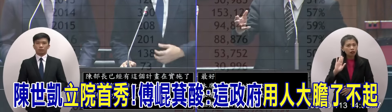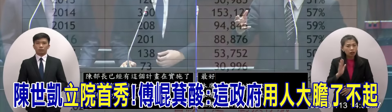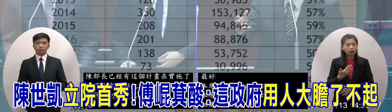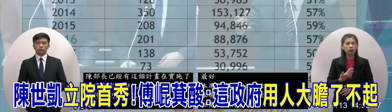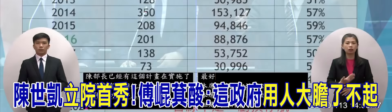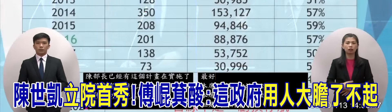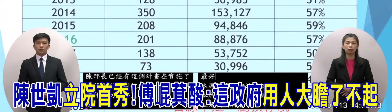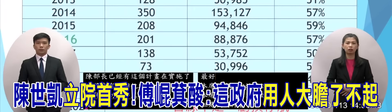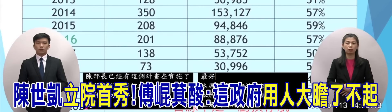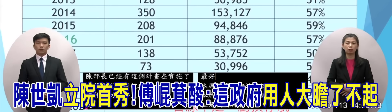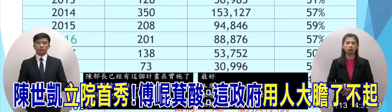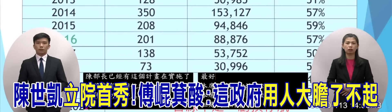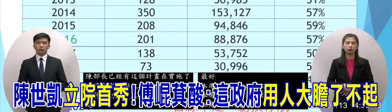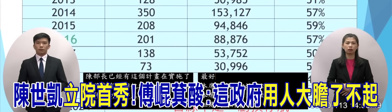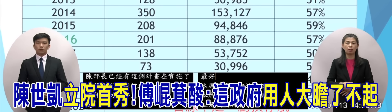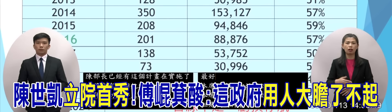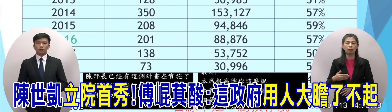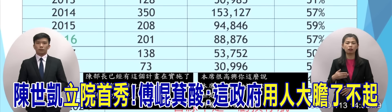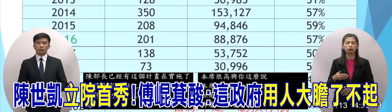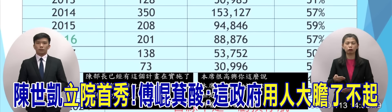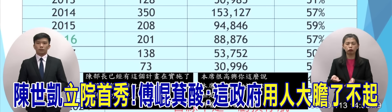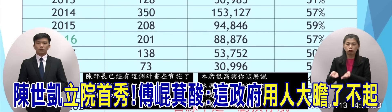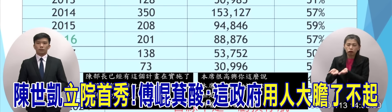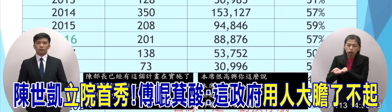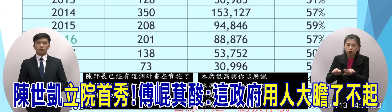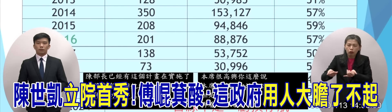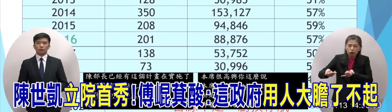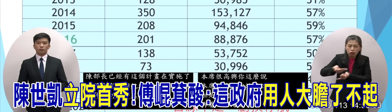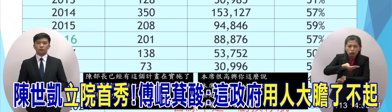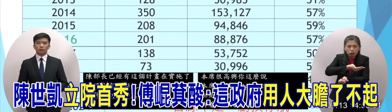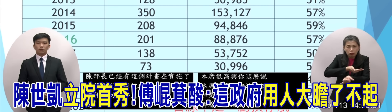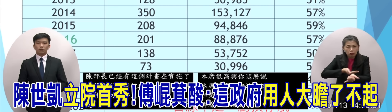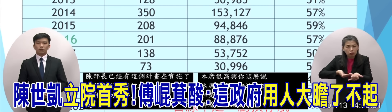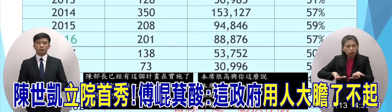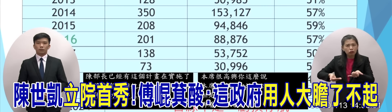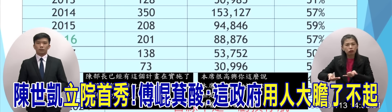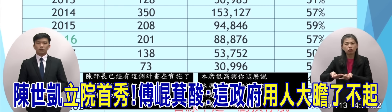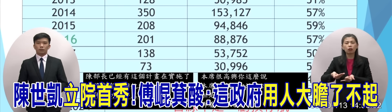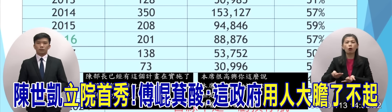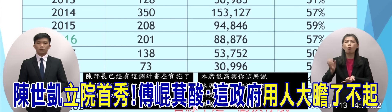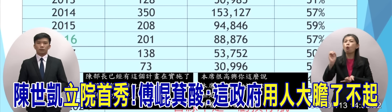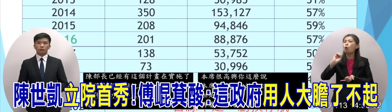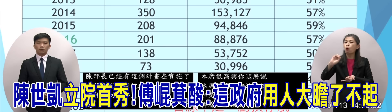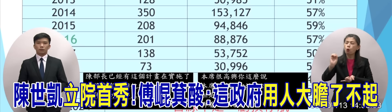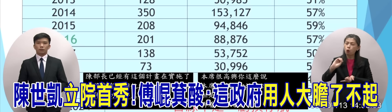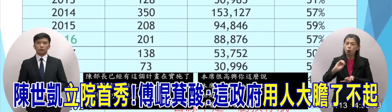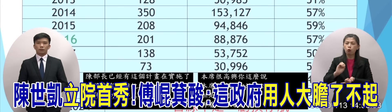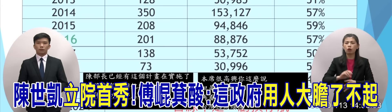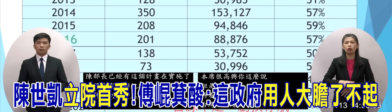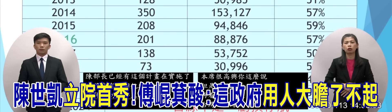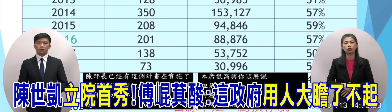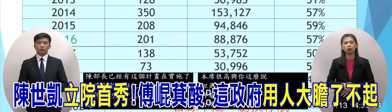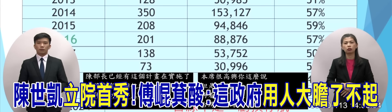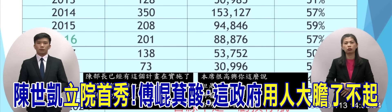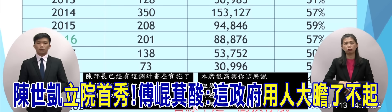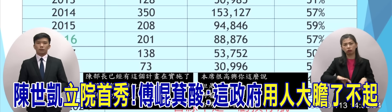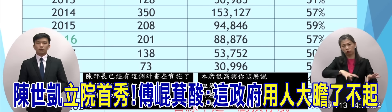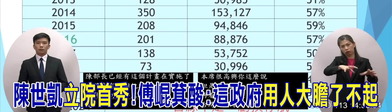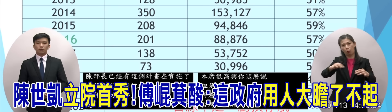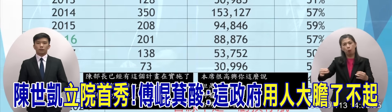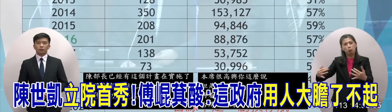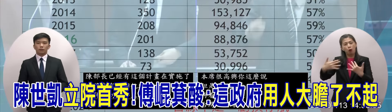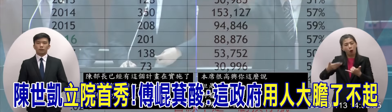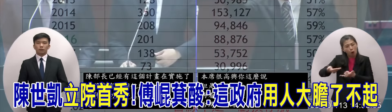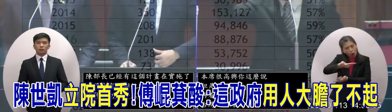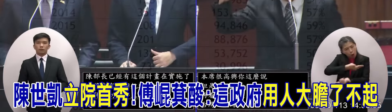的一个蓝色公路，可以绕得这么漂亮的台湾岛，让全世界的观光客可以